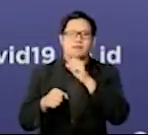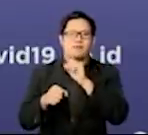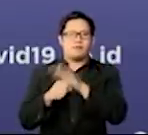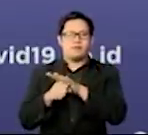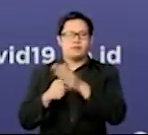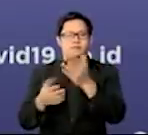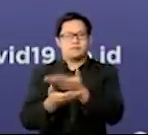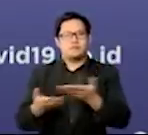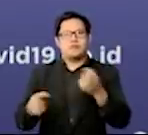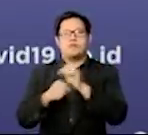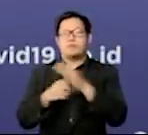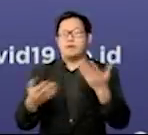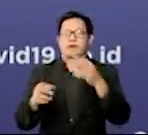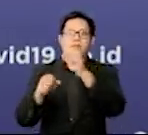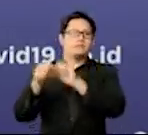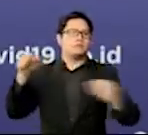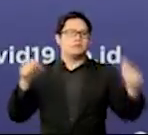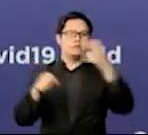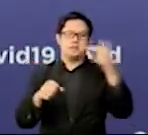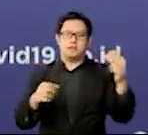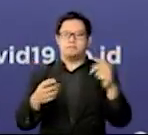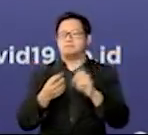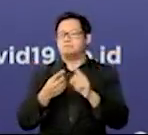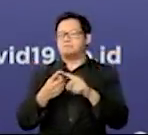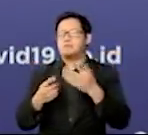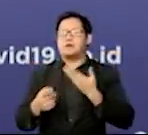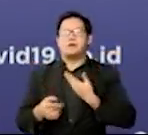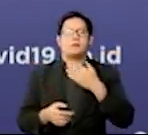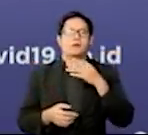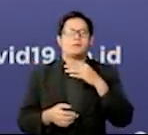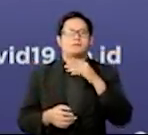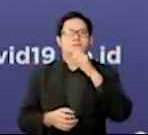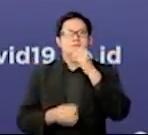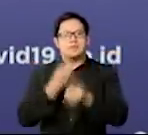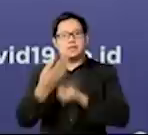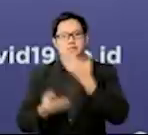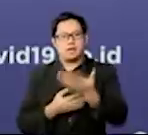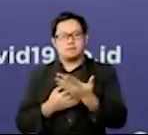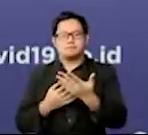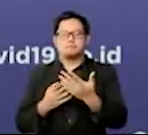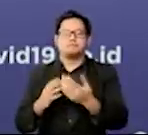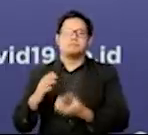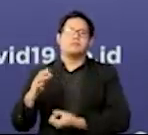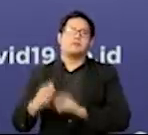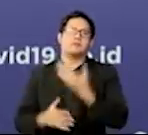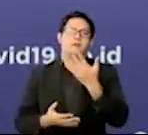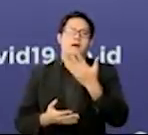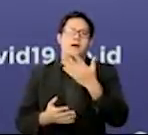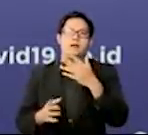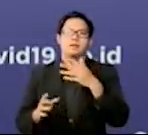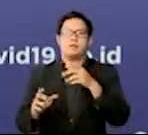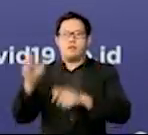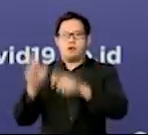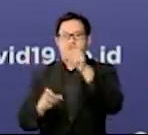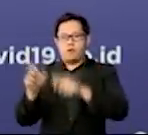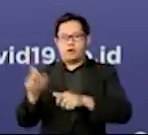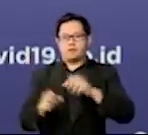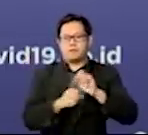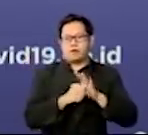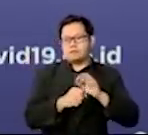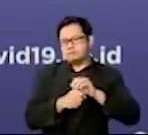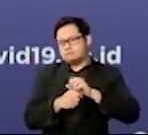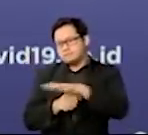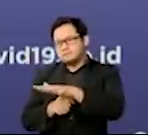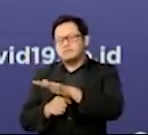pertama kami ingin menjelaskan tentang perkembangan kasus positif covert 19 dengan